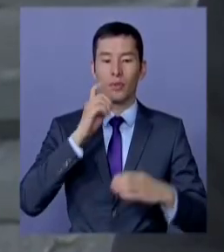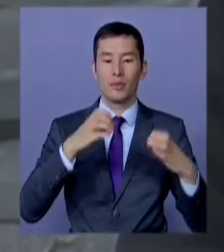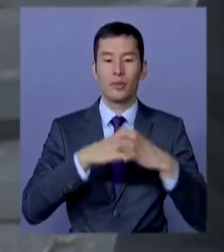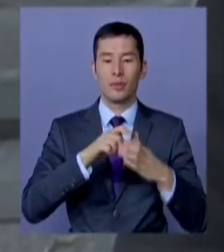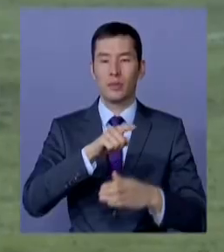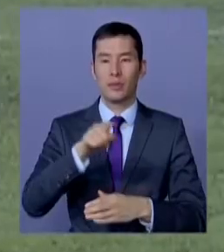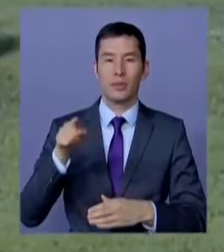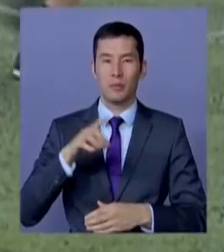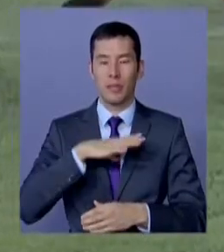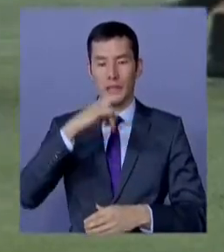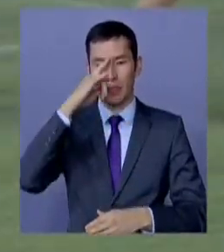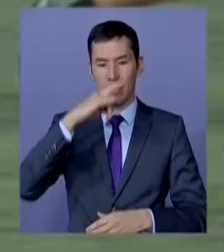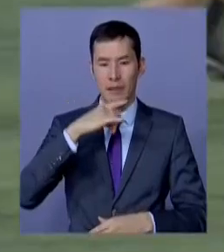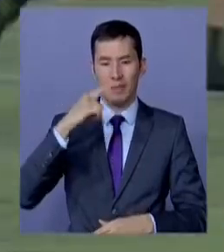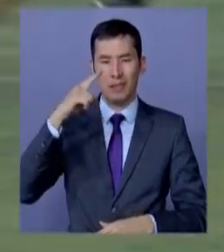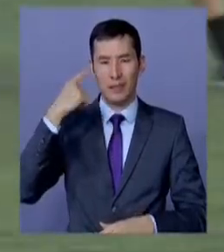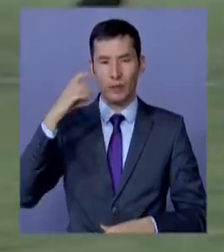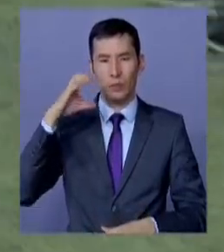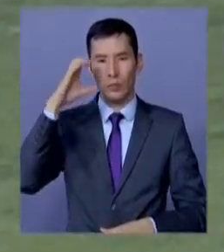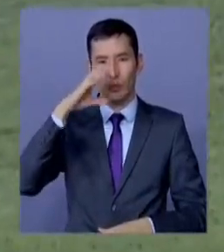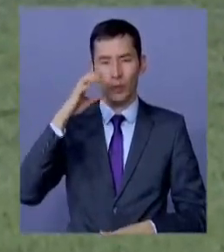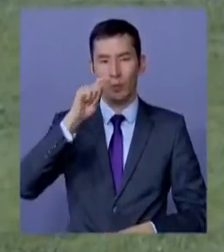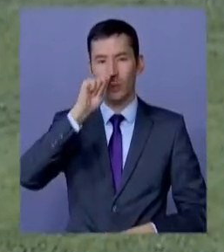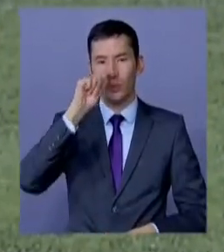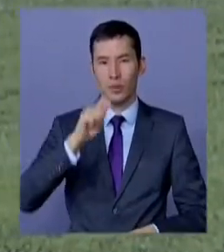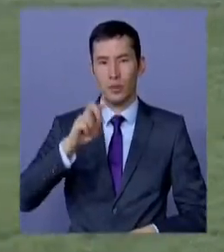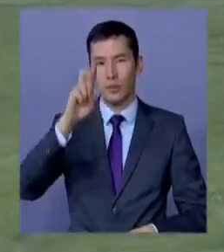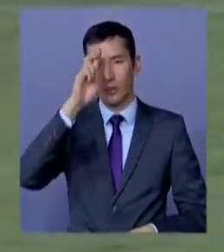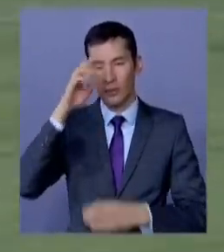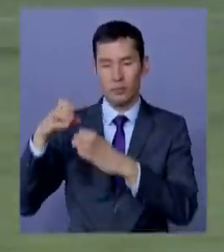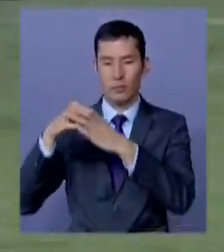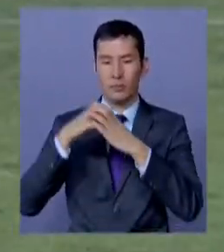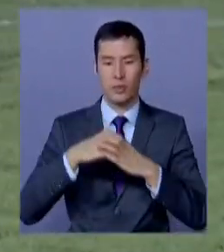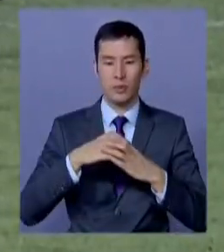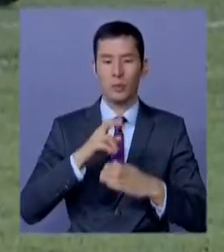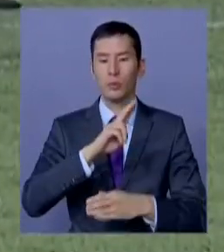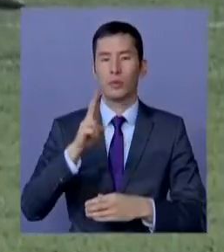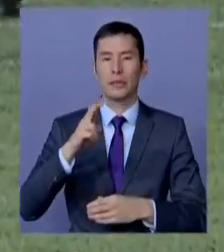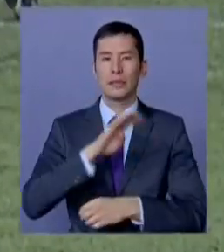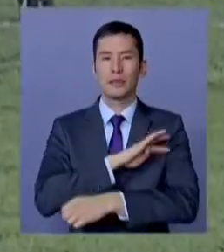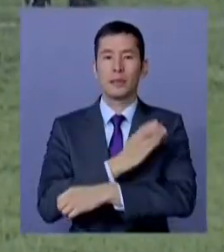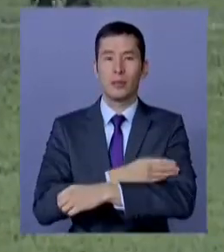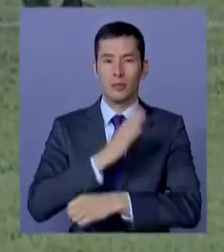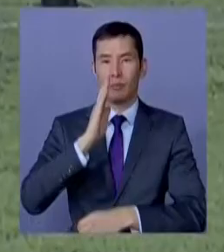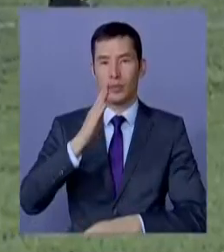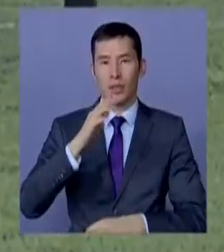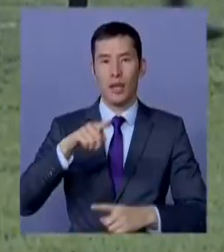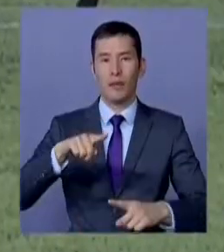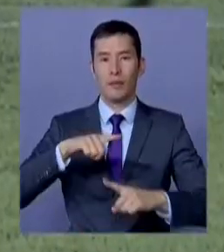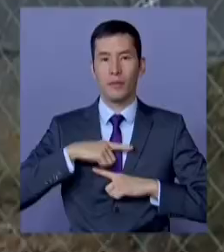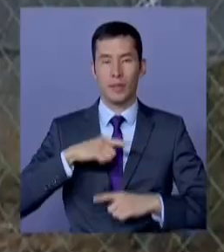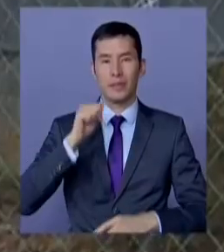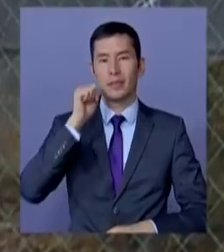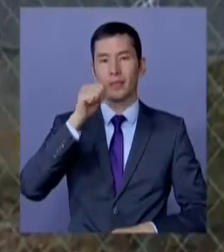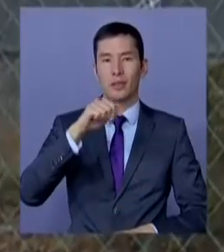доп додасында Қазақстан, Қырғызстан, Өзбекстан мен Украина елдерінен келген топ кім мықтын анықтайды. Турнирдің финалдық ойындары